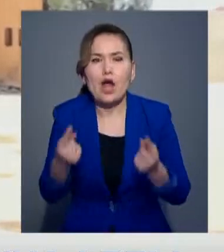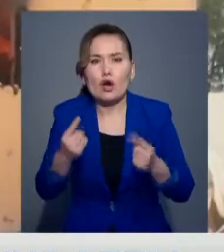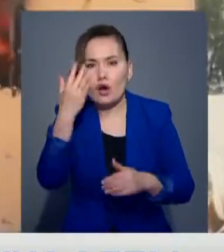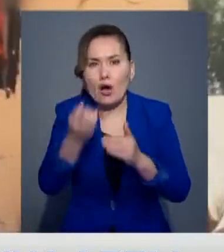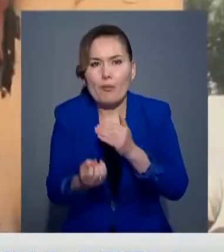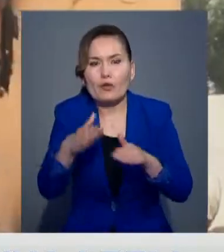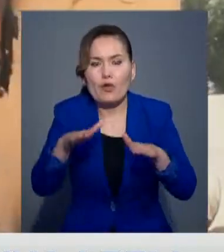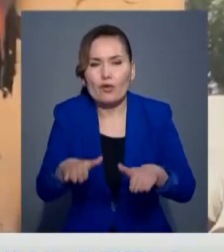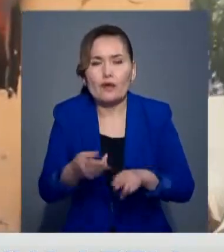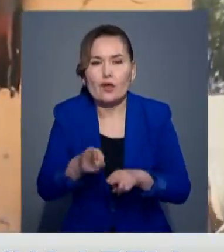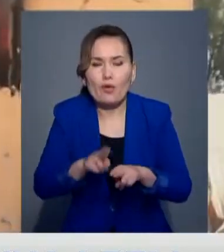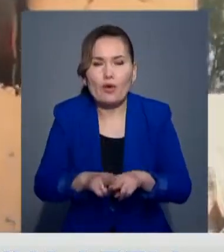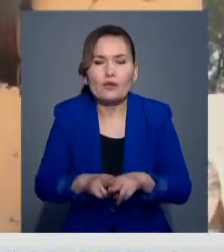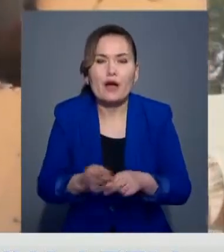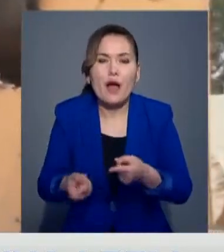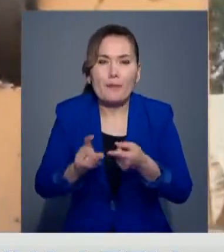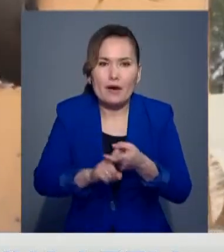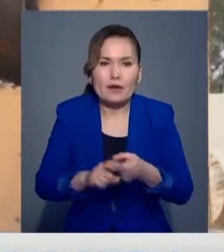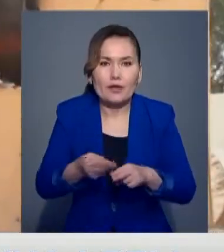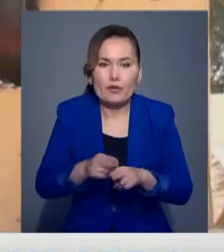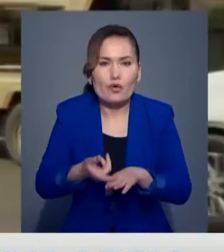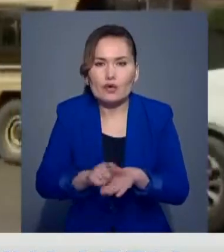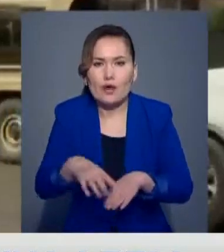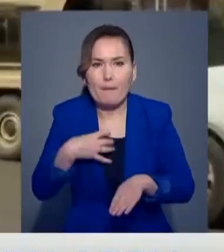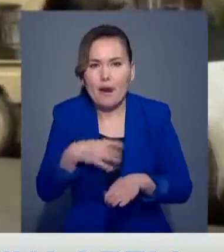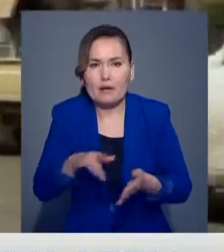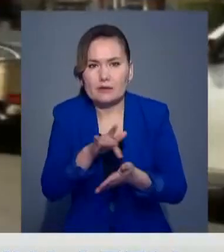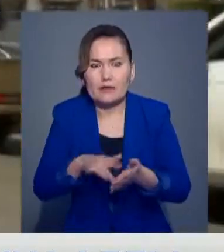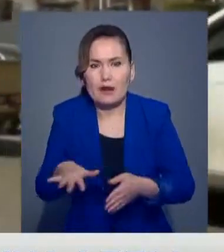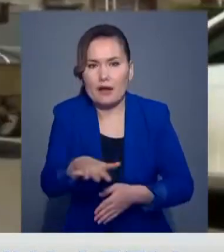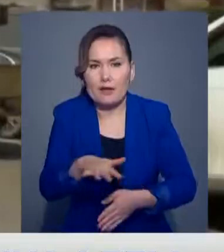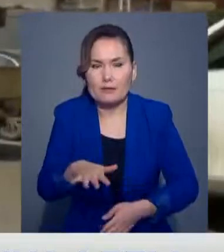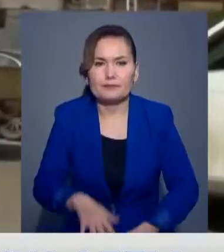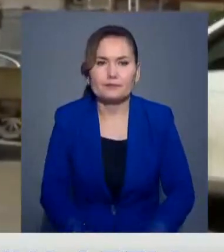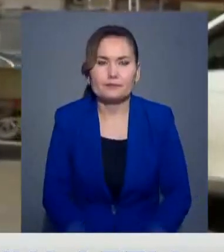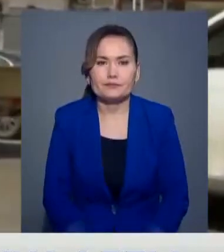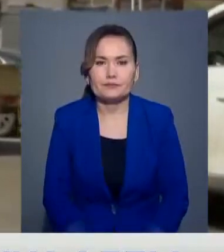кен орнына байланысты стратегиялық тұрғыдан аса маңызды саналады.